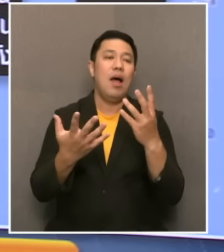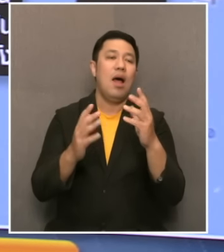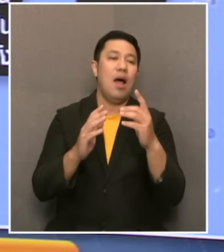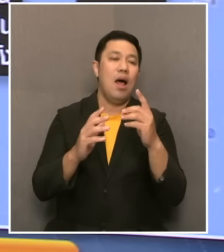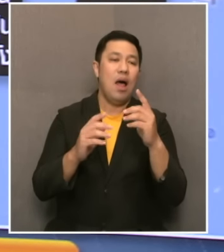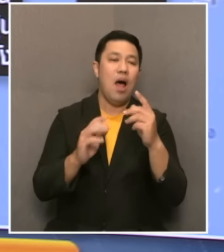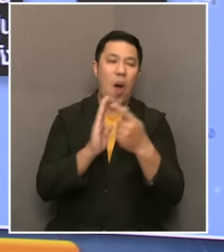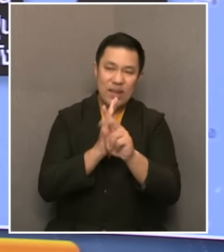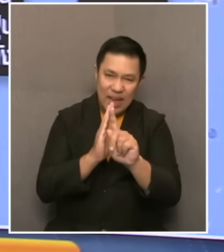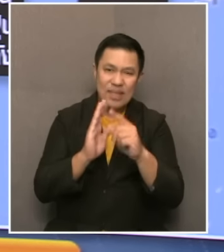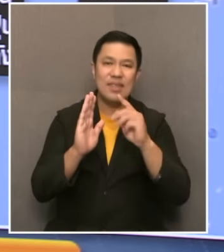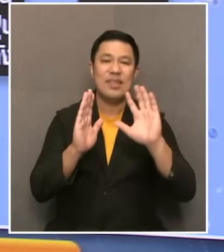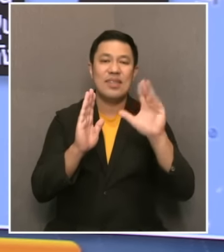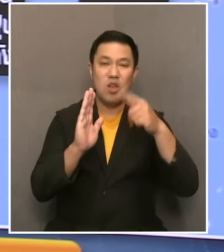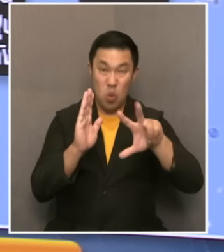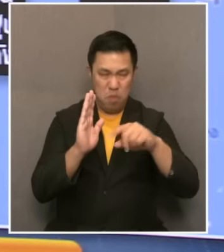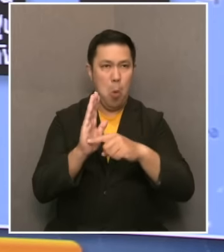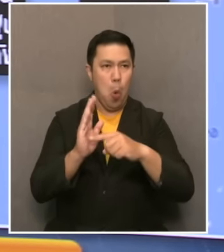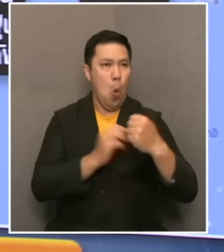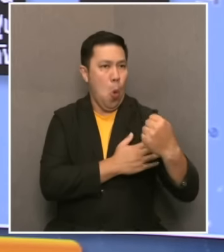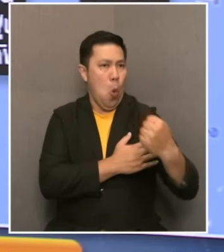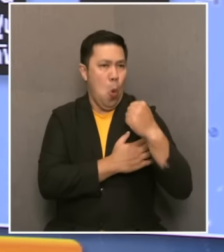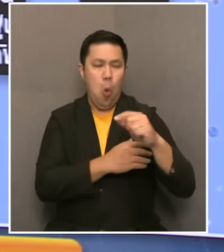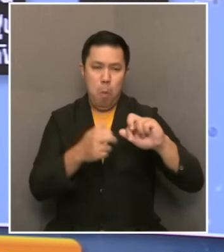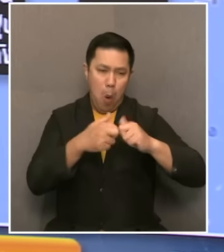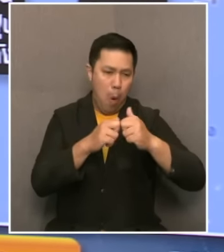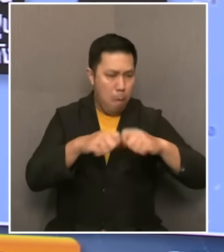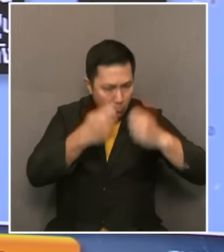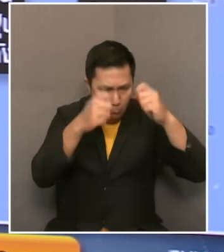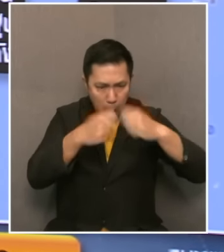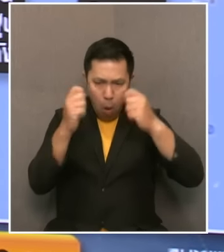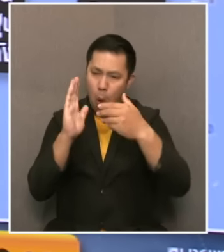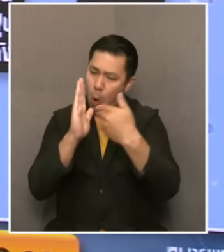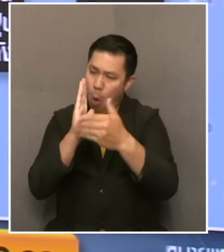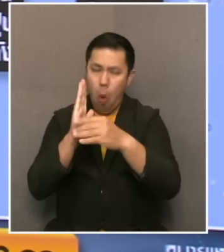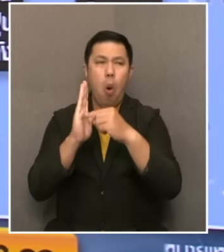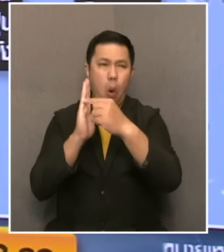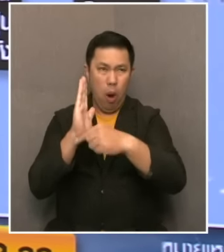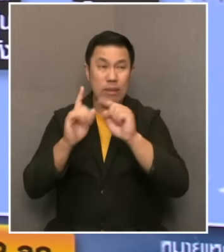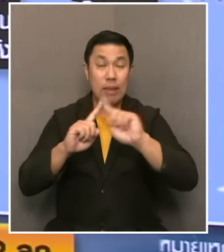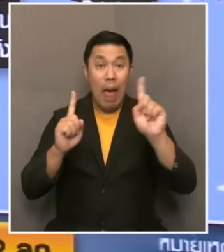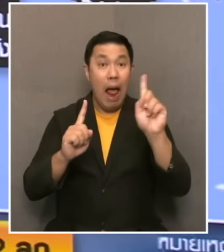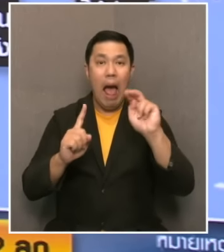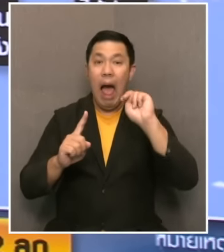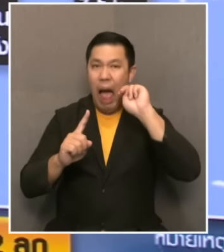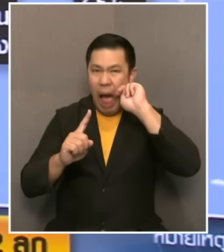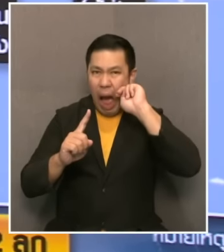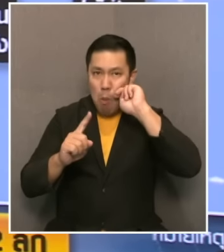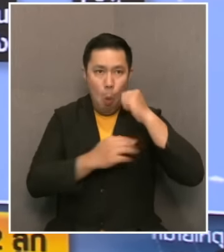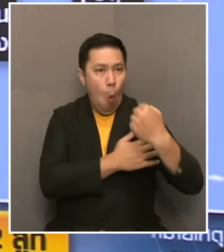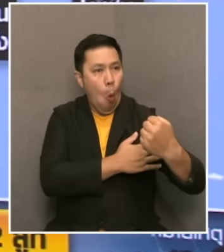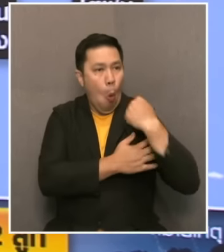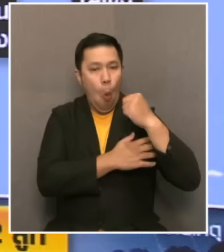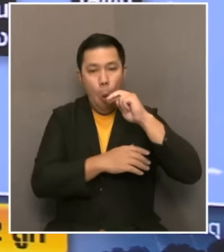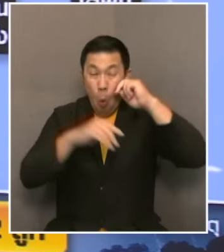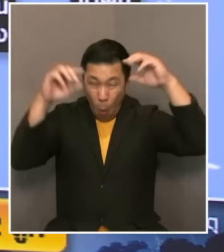แรงลูกหนึ่งเลยนะครับที่พัดถล่มประเทศไทยสร้างความเสียหายให้กับภาคอีสานนั่นเองนะครับแต่สิ่งที่ตามมาก็คือปริมาณน้ำมหาสารที่มา